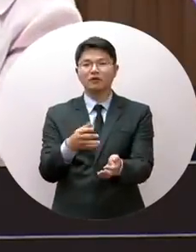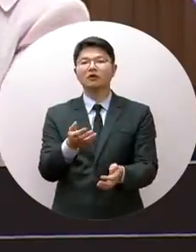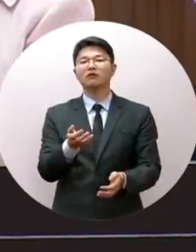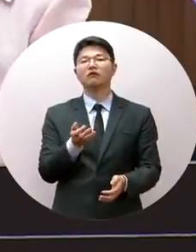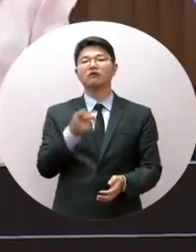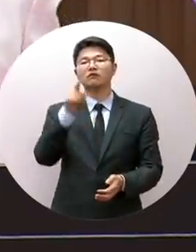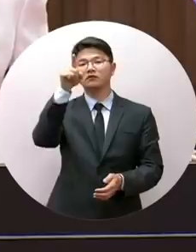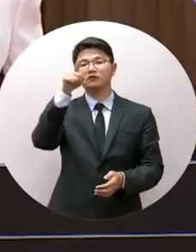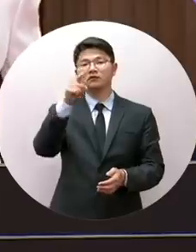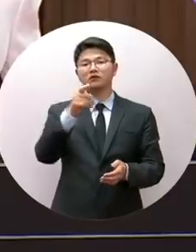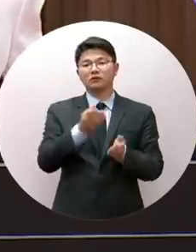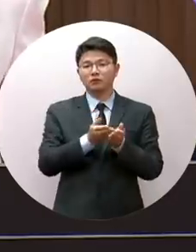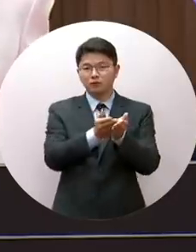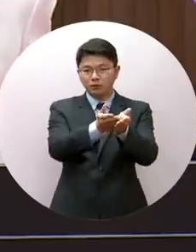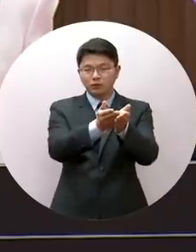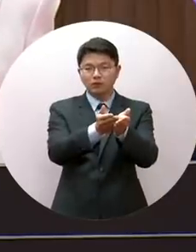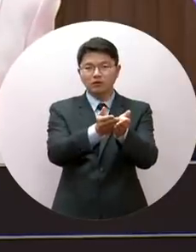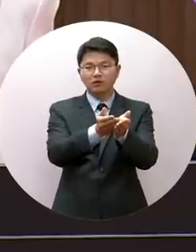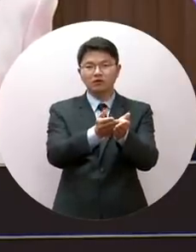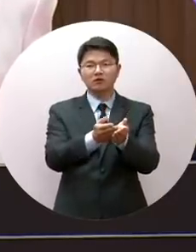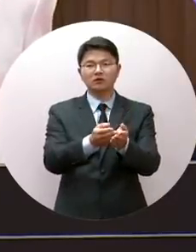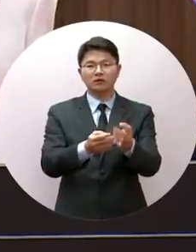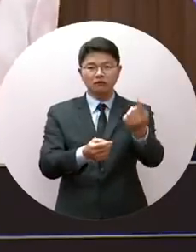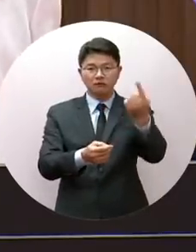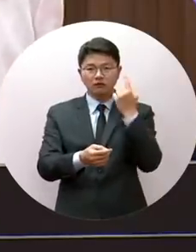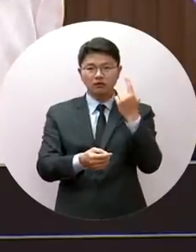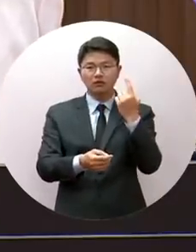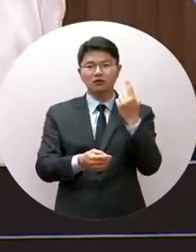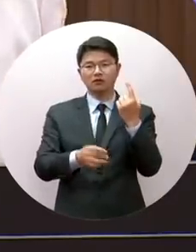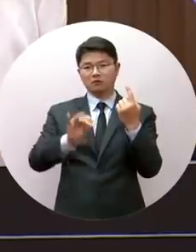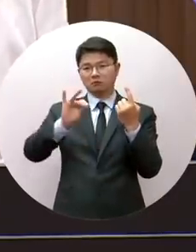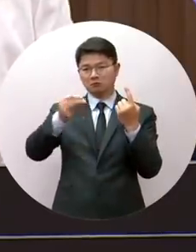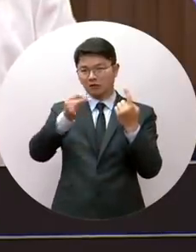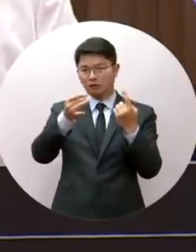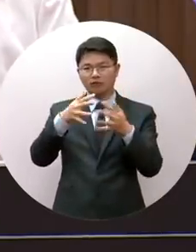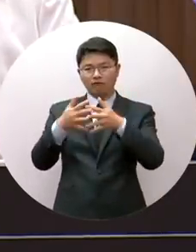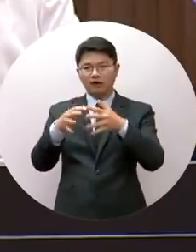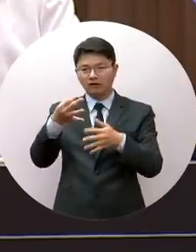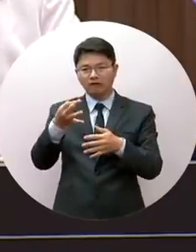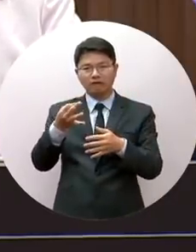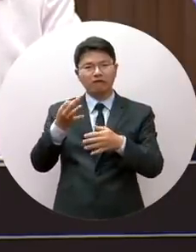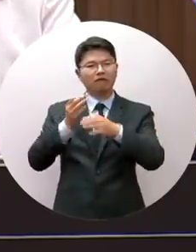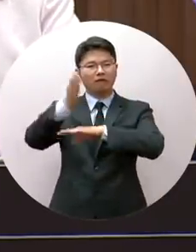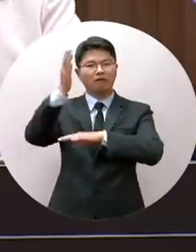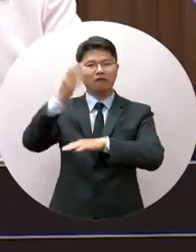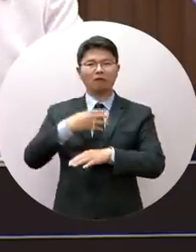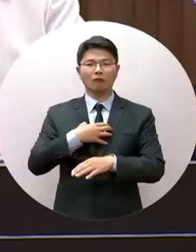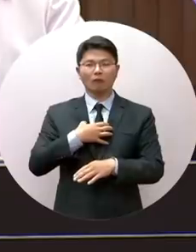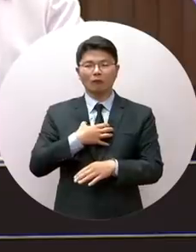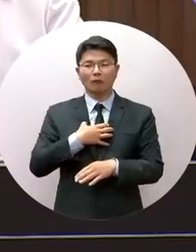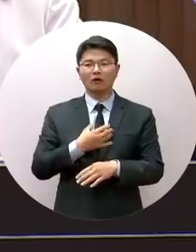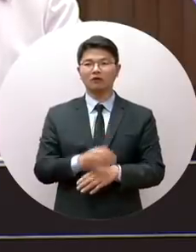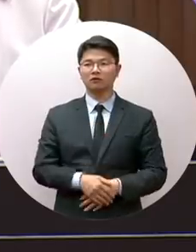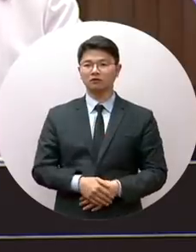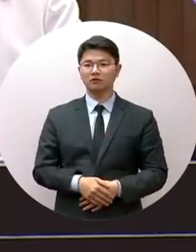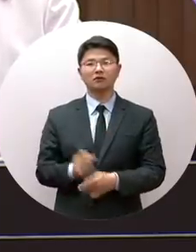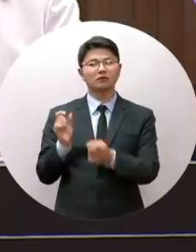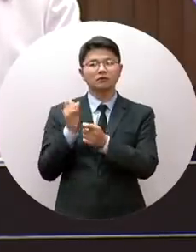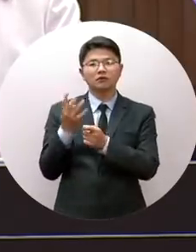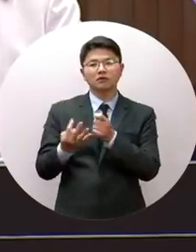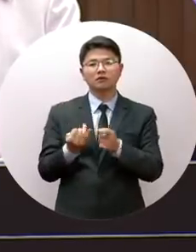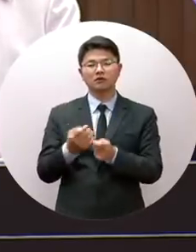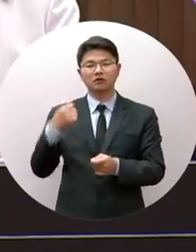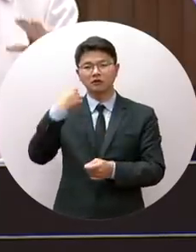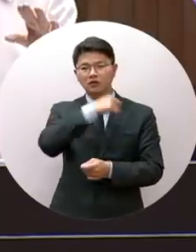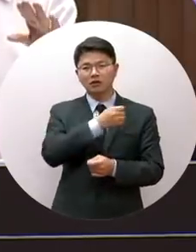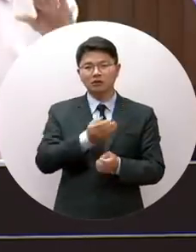啊，都是百万美金以上。我们这几年因为海事工程不好，所